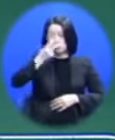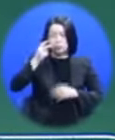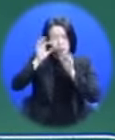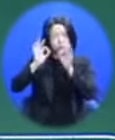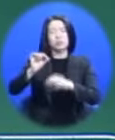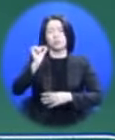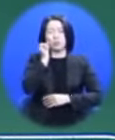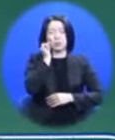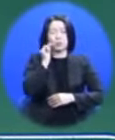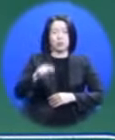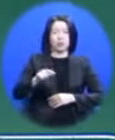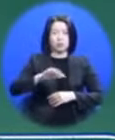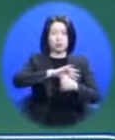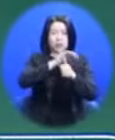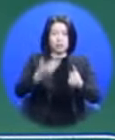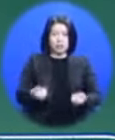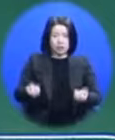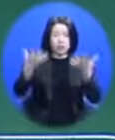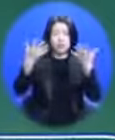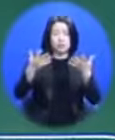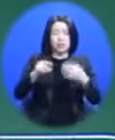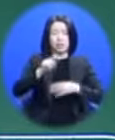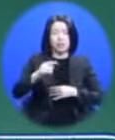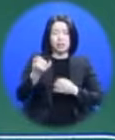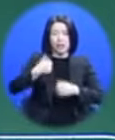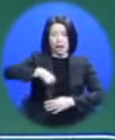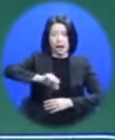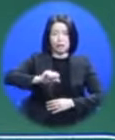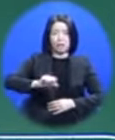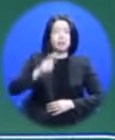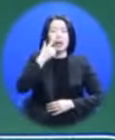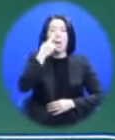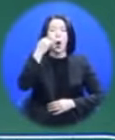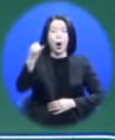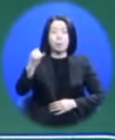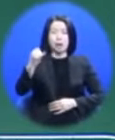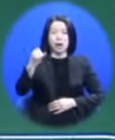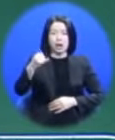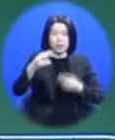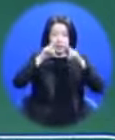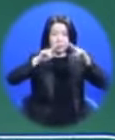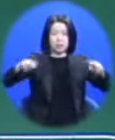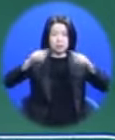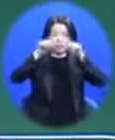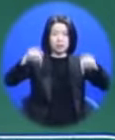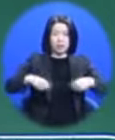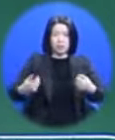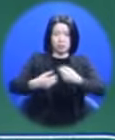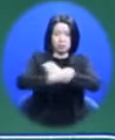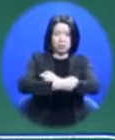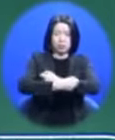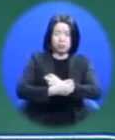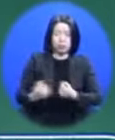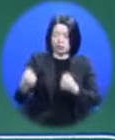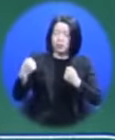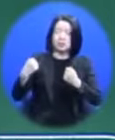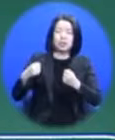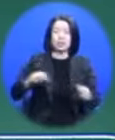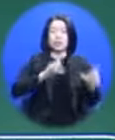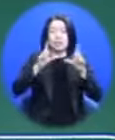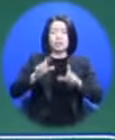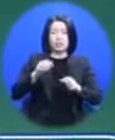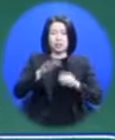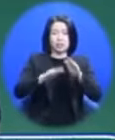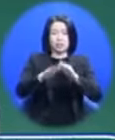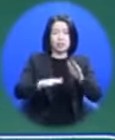그 장례식 때 이 아들이 어머님의 영정을, 엄마 사진을 붙들고 아주 씩씩하게 지내길래 이